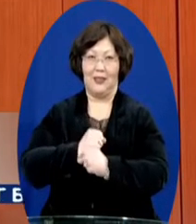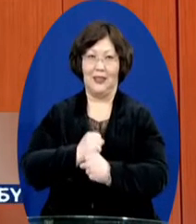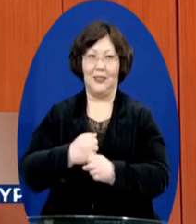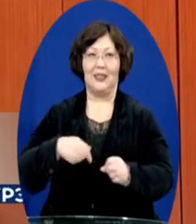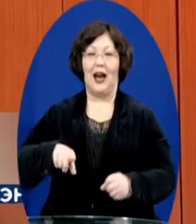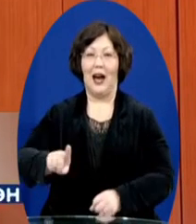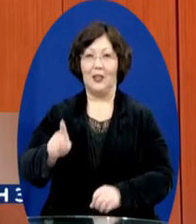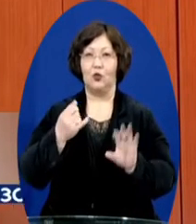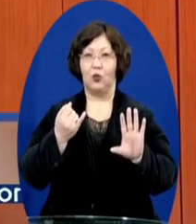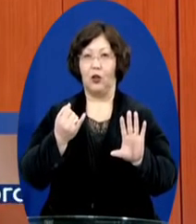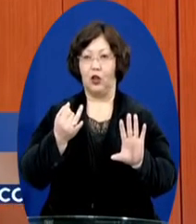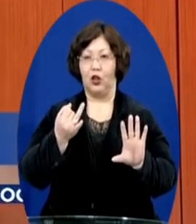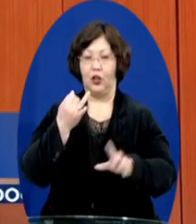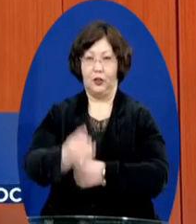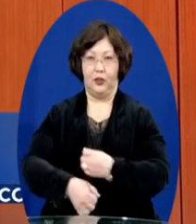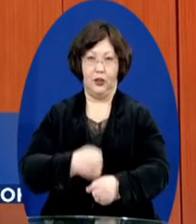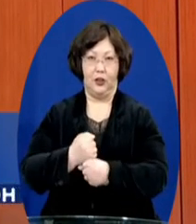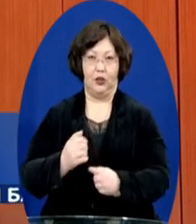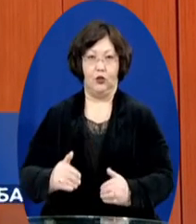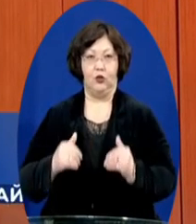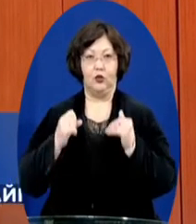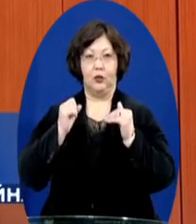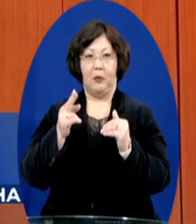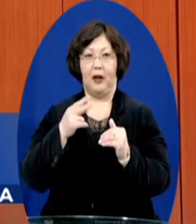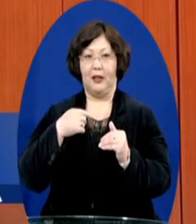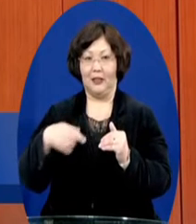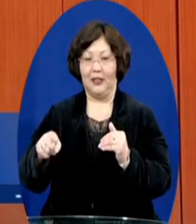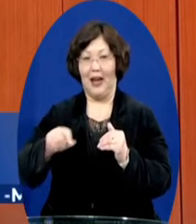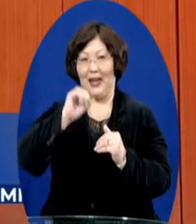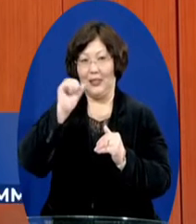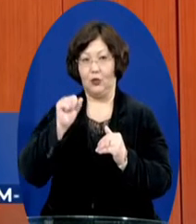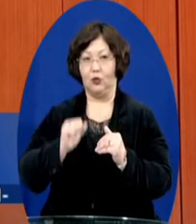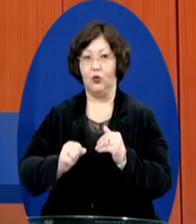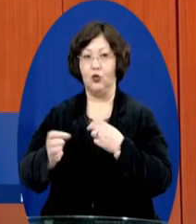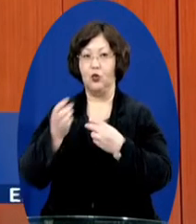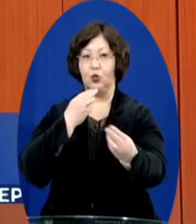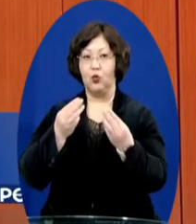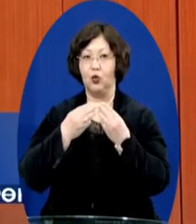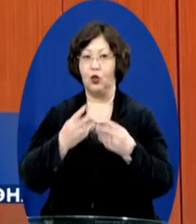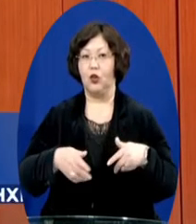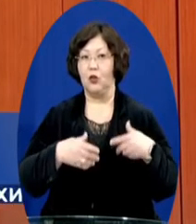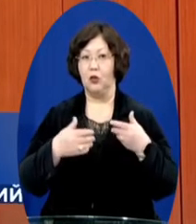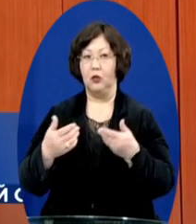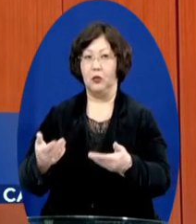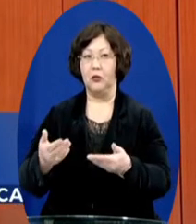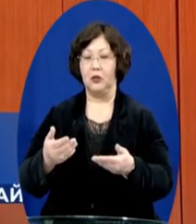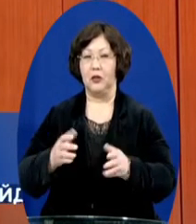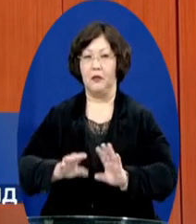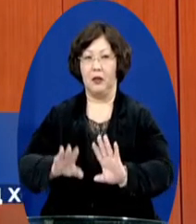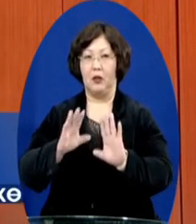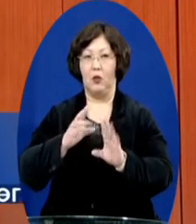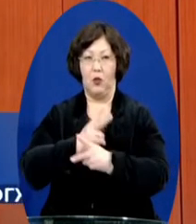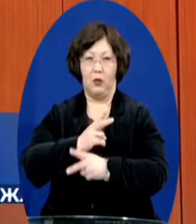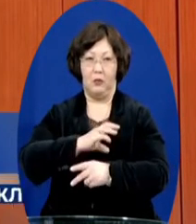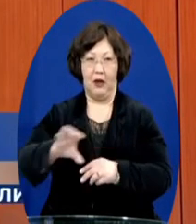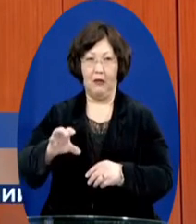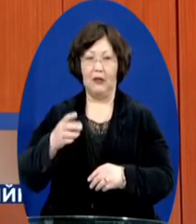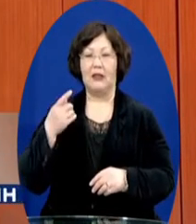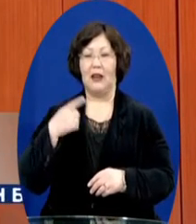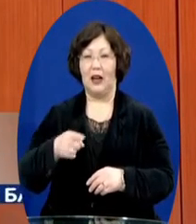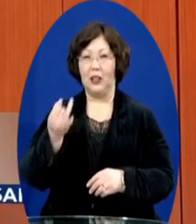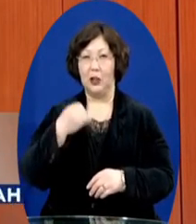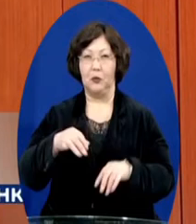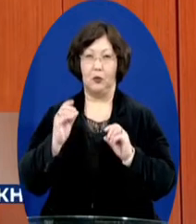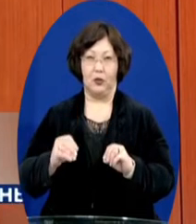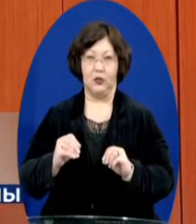жил энэ одоо хөгжлийн банкны асуудлын шүүхтэр явагддаг юм? Яагаад хууль хяналтын байгууллагуудаар явагддаг? Яагаад